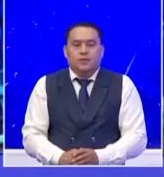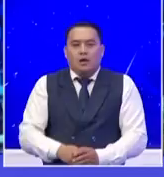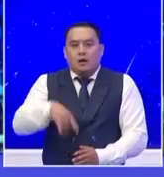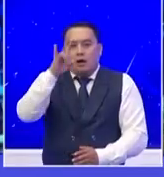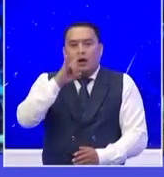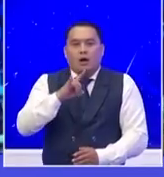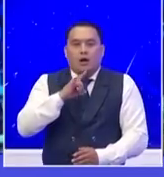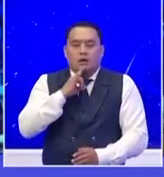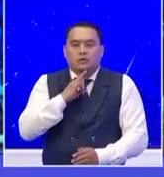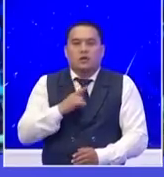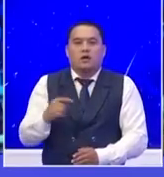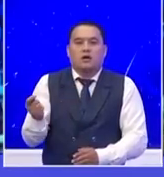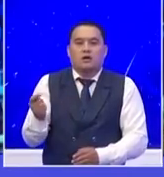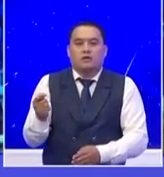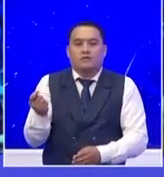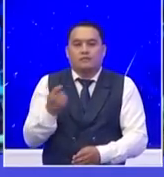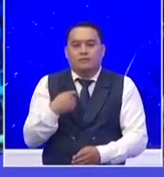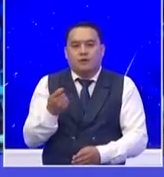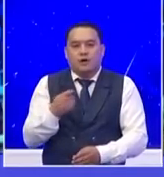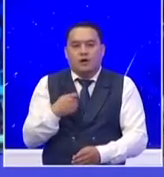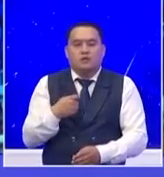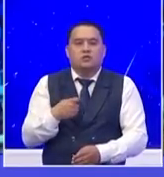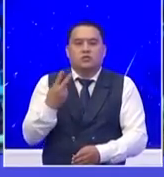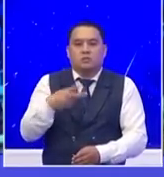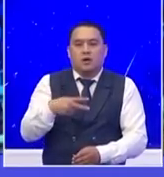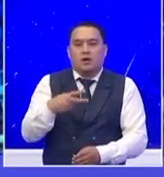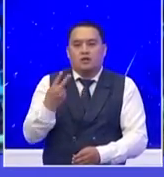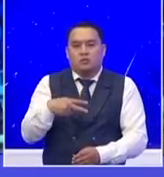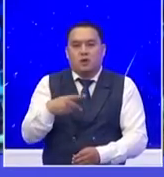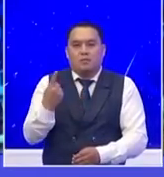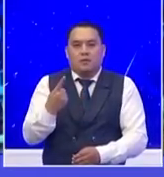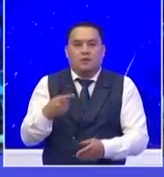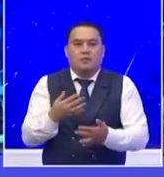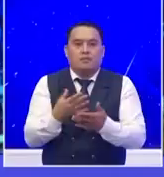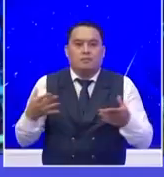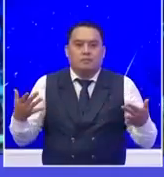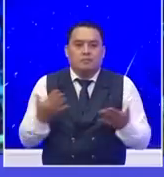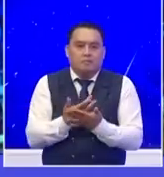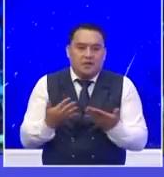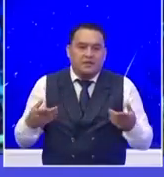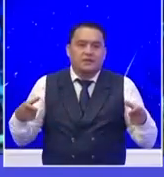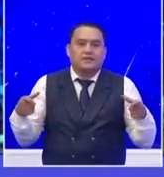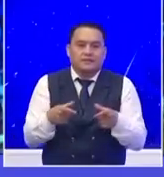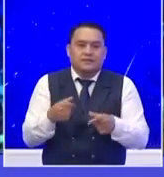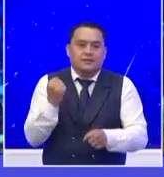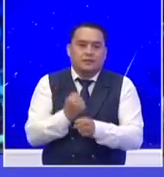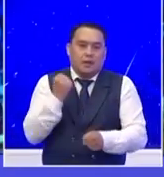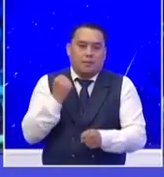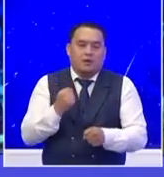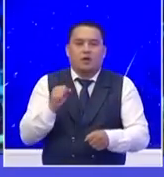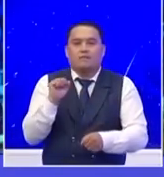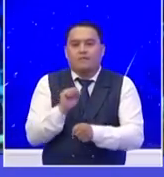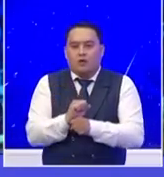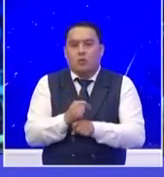Елімізде демалыс күндері шектеу шаралары күшейтіледі. 20-21 маусым күндері бірқатар өңірде карантиндік талап қатаңдатылады.